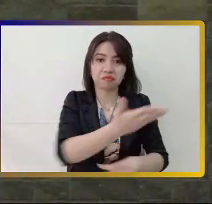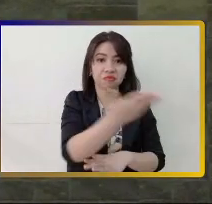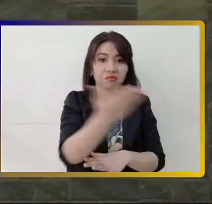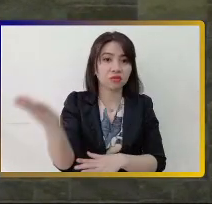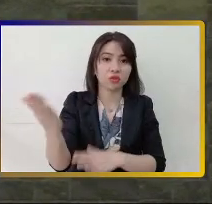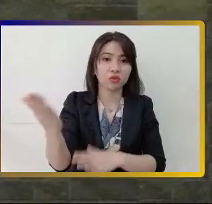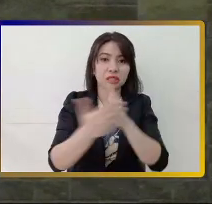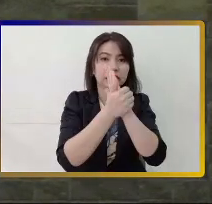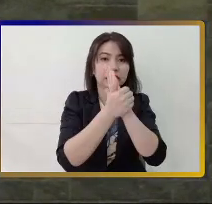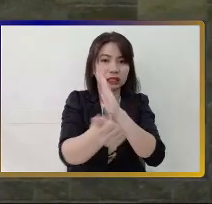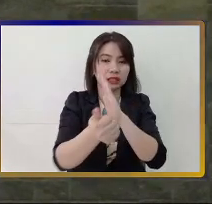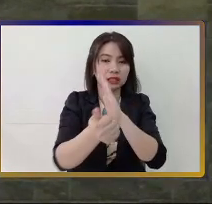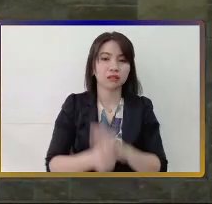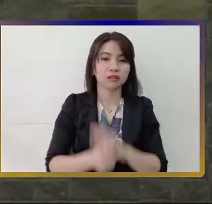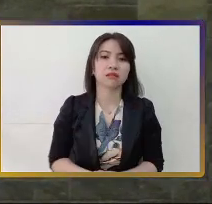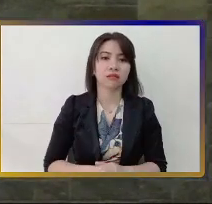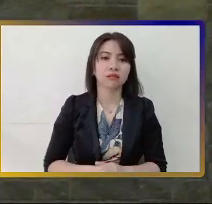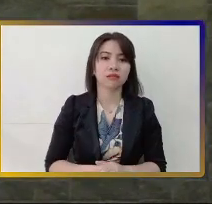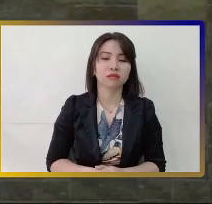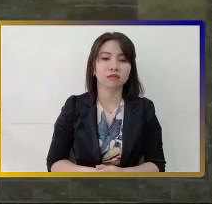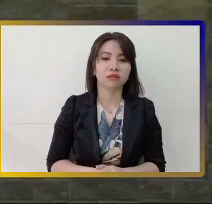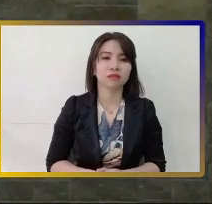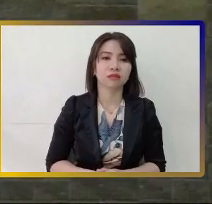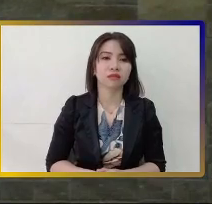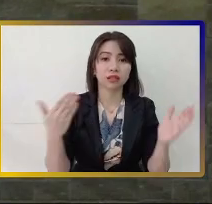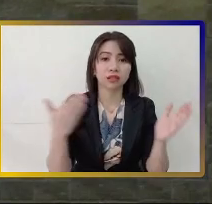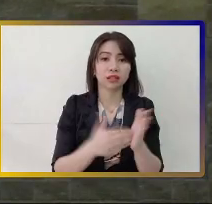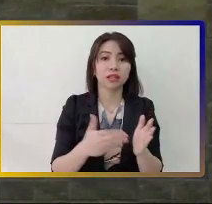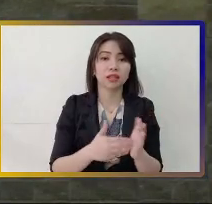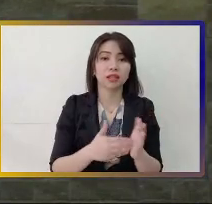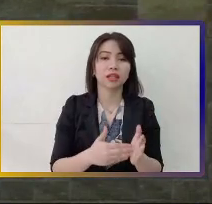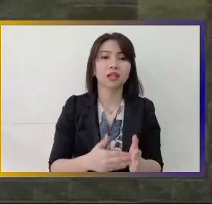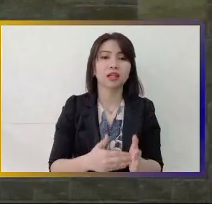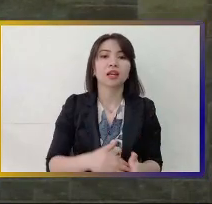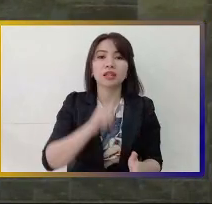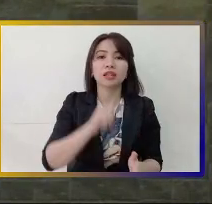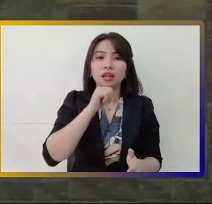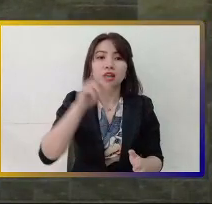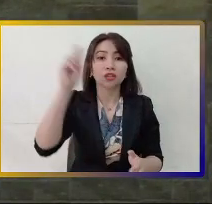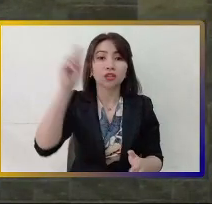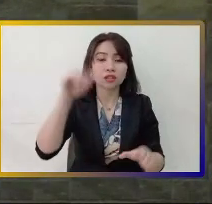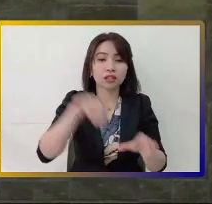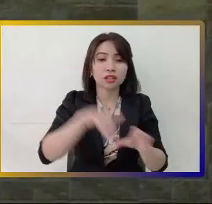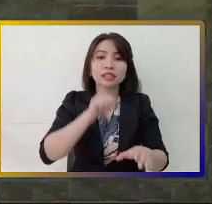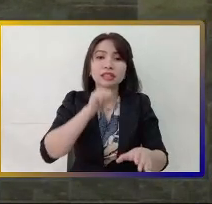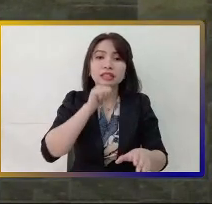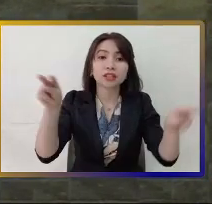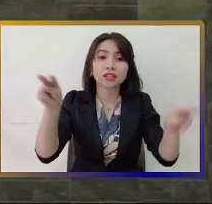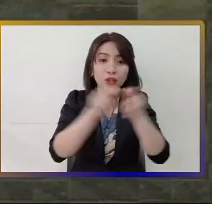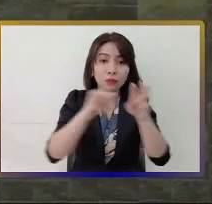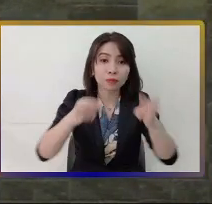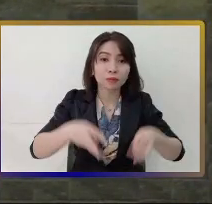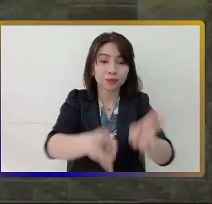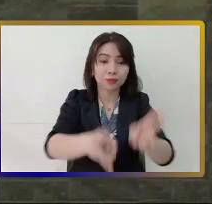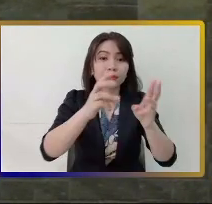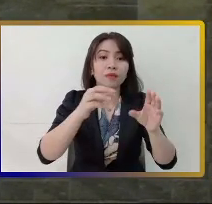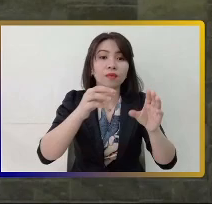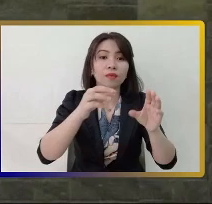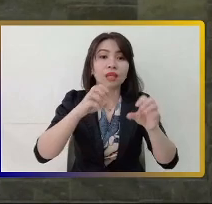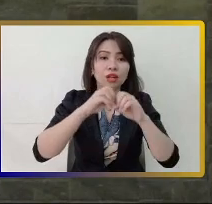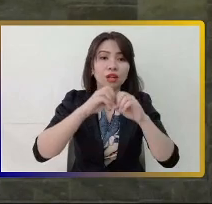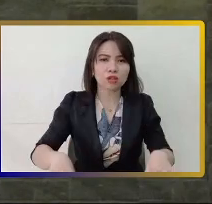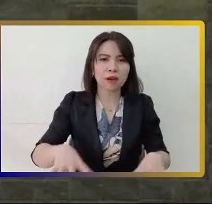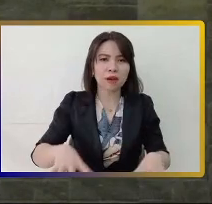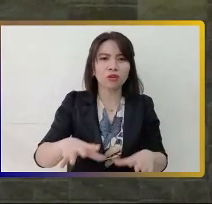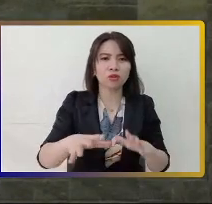Disability is losing your ability. Are you getting the point? I hope you're following me. Okay? Yan po